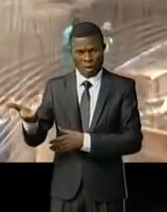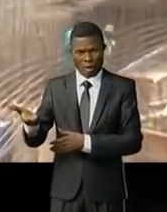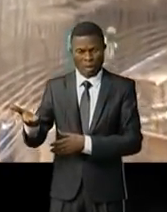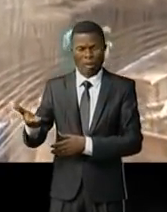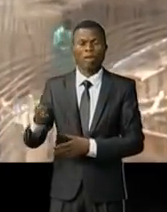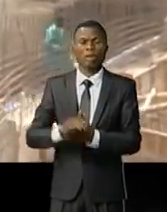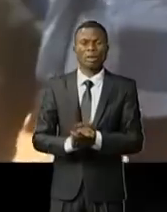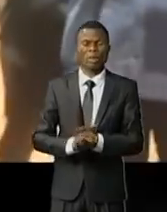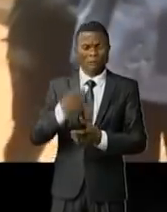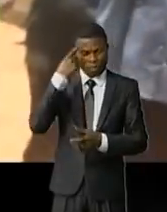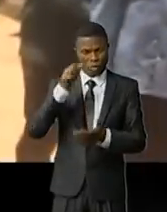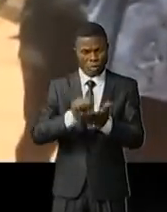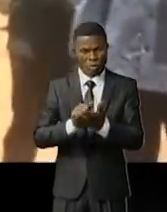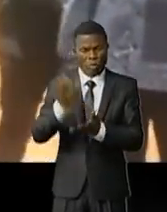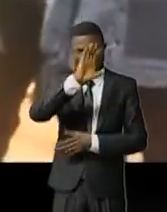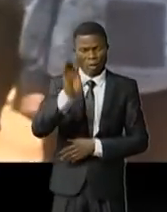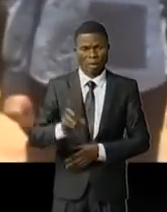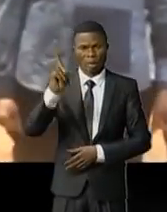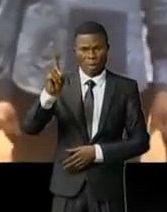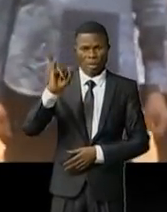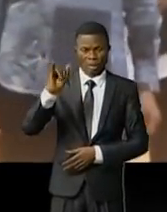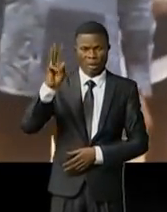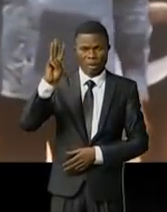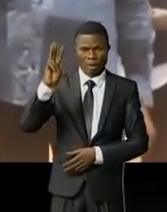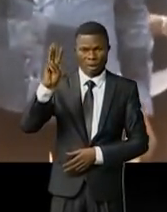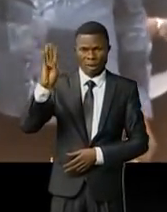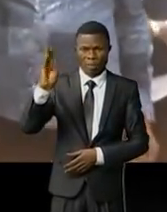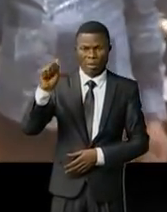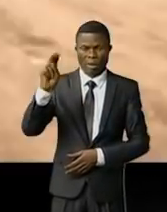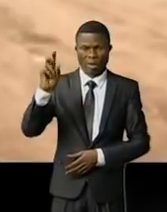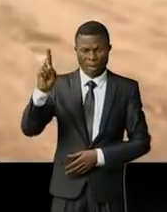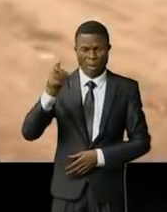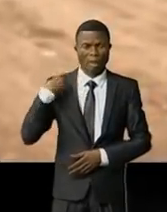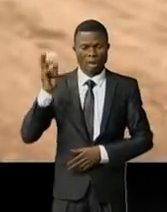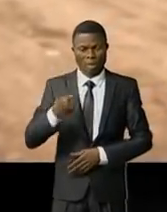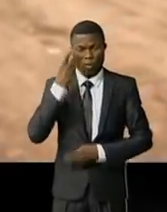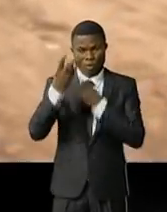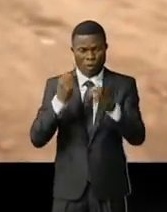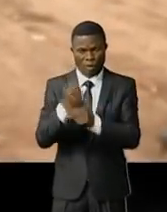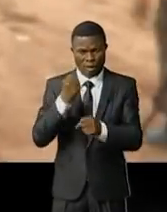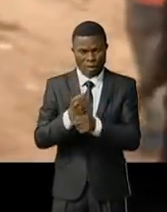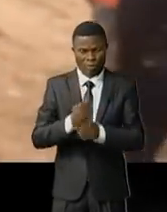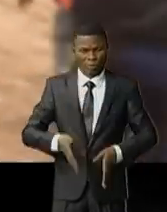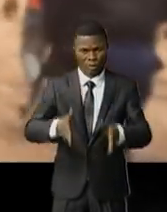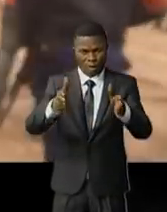Kawa. À Pansi, dans la commune d'Ibanda, le gouverneur a visité les travaux de réhabilitation du tronçon